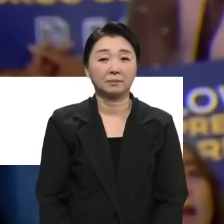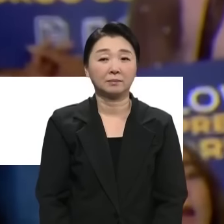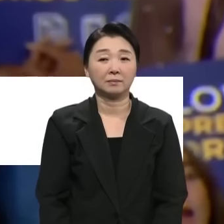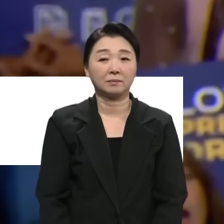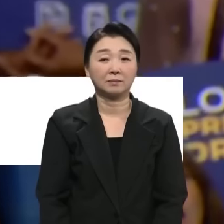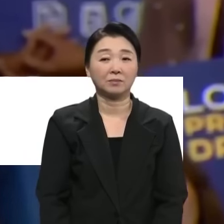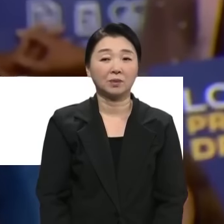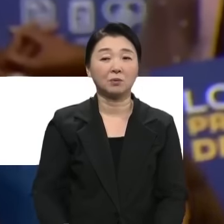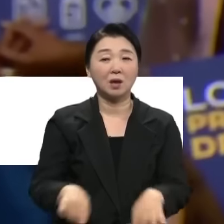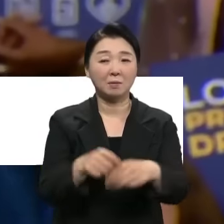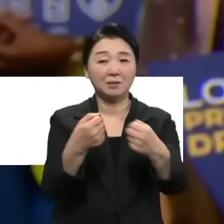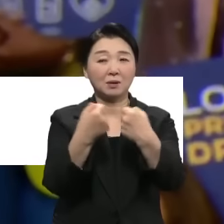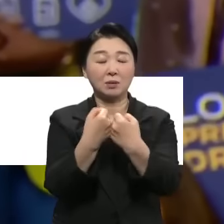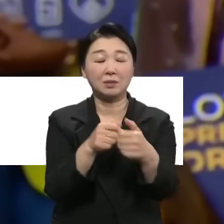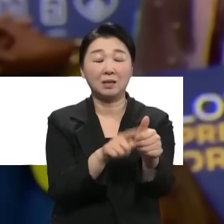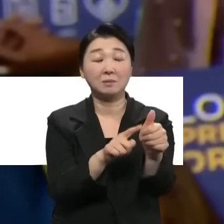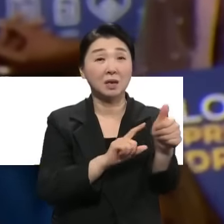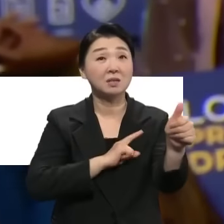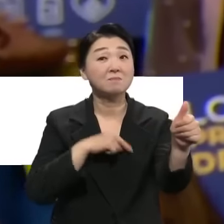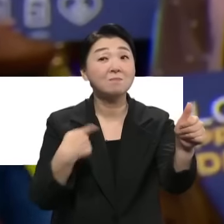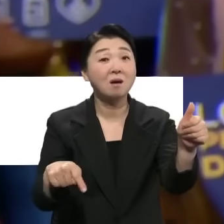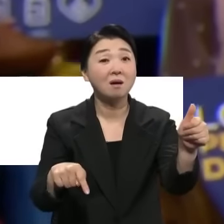against, what's his name?